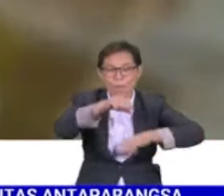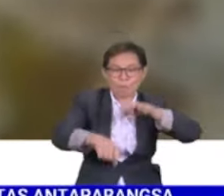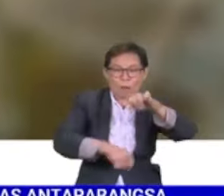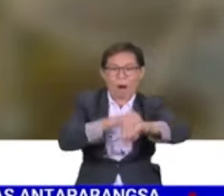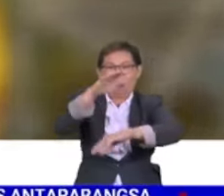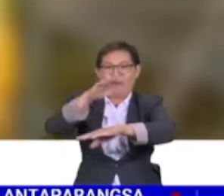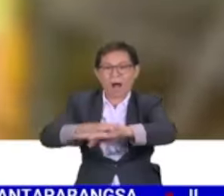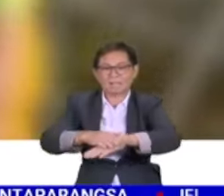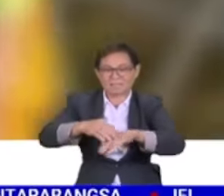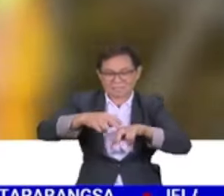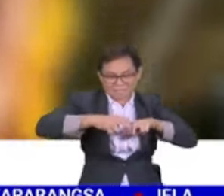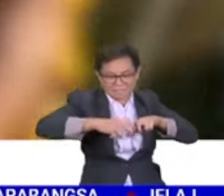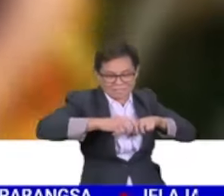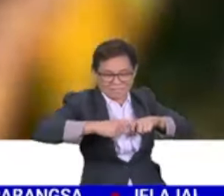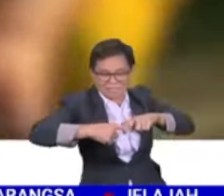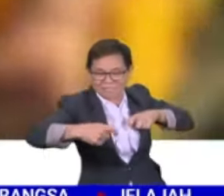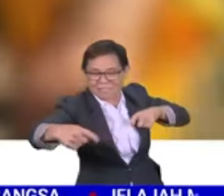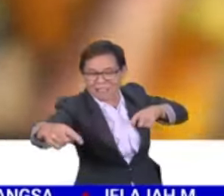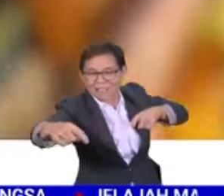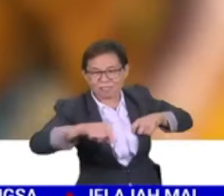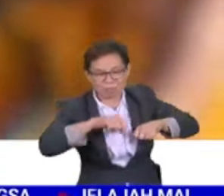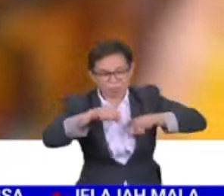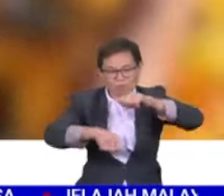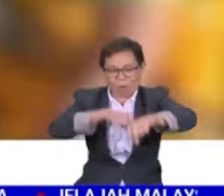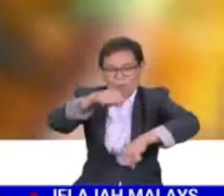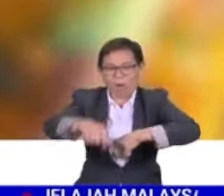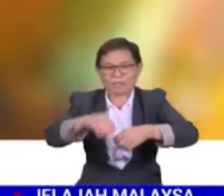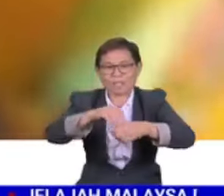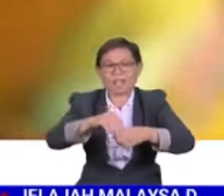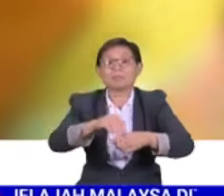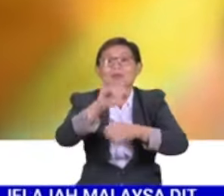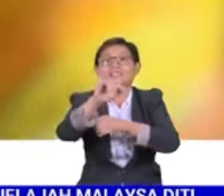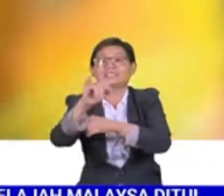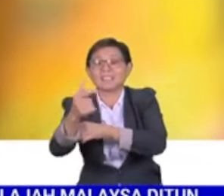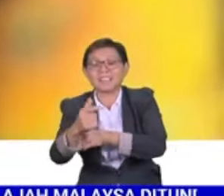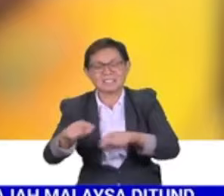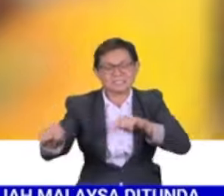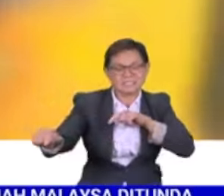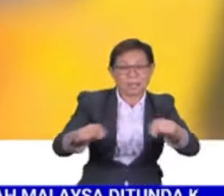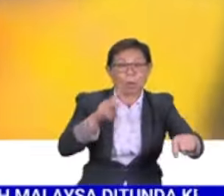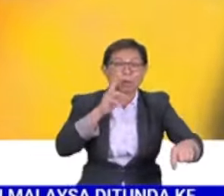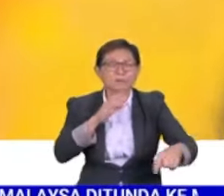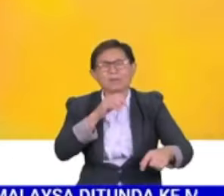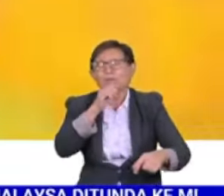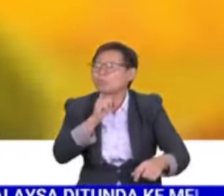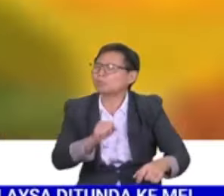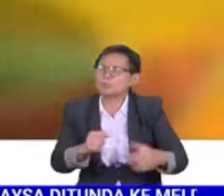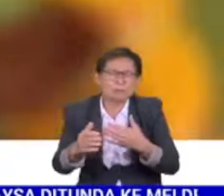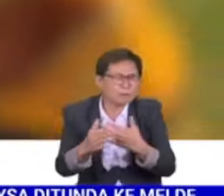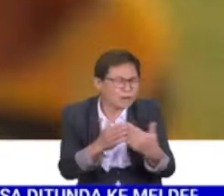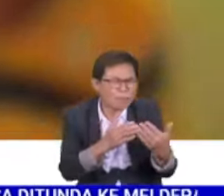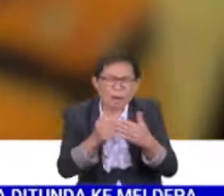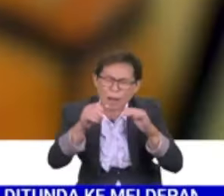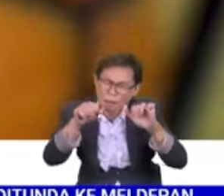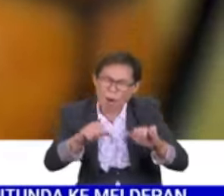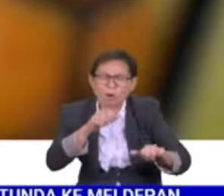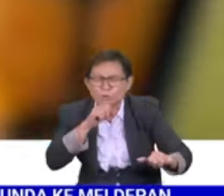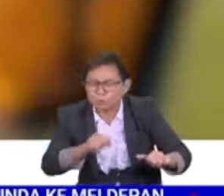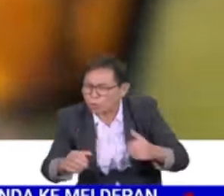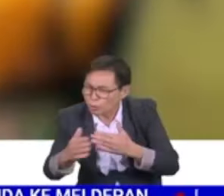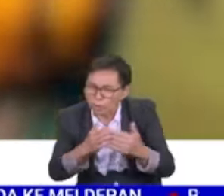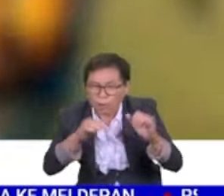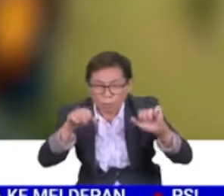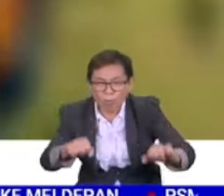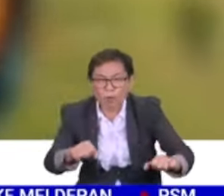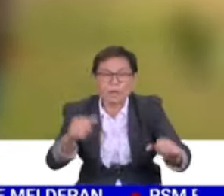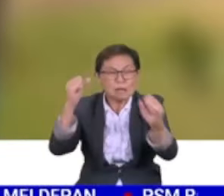berbasikal di atas tali tular di laman Instagram. Tindakan wanita itu membuktikan bahawa usia bukan penghalang untuk melakukan cabaran